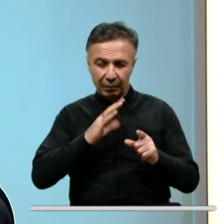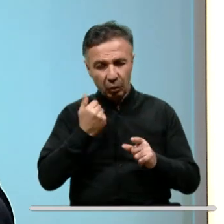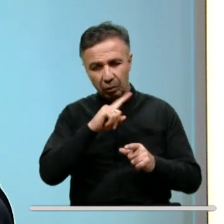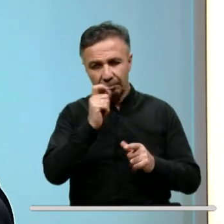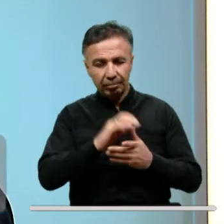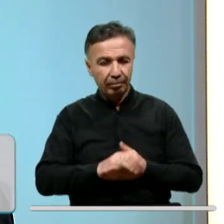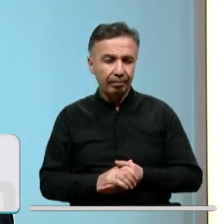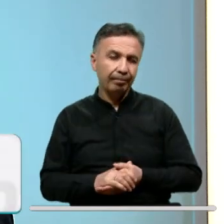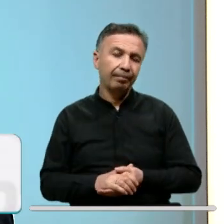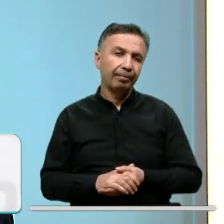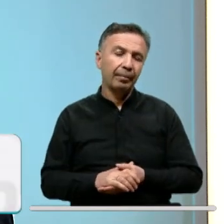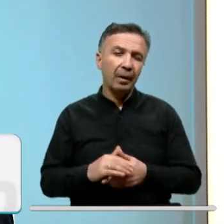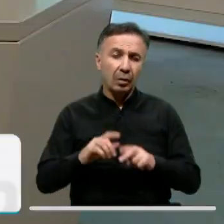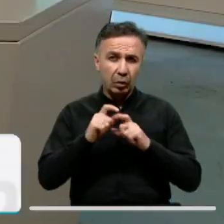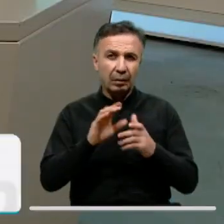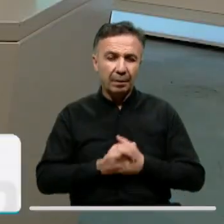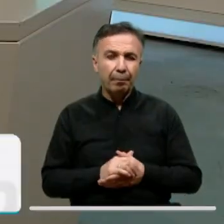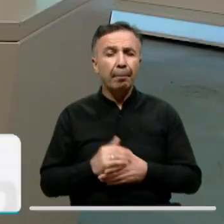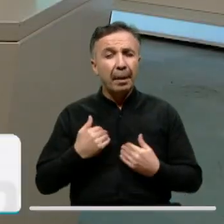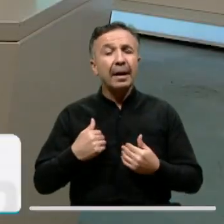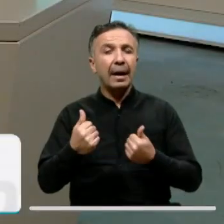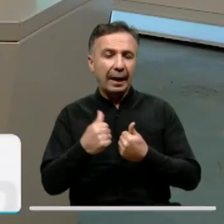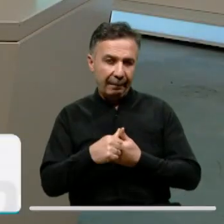Kemal Bey'in de selamları var size. Diyor ki hocam ben evliyim,